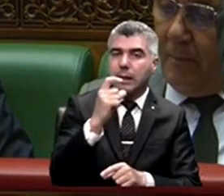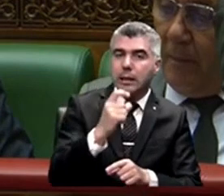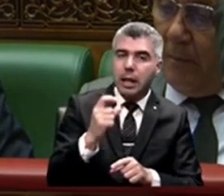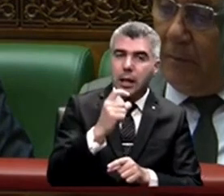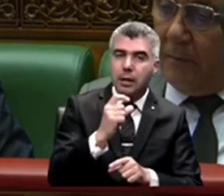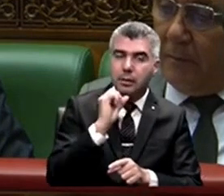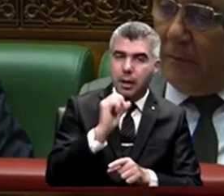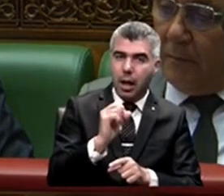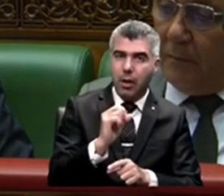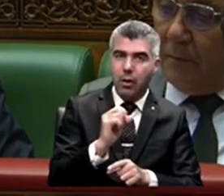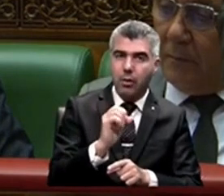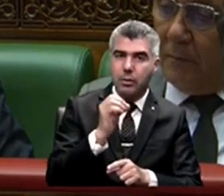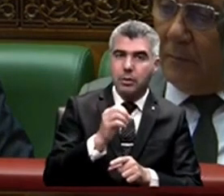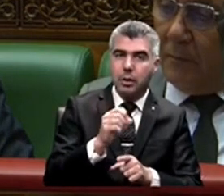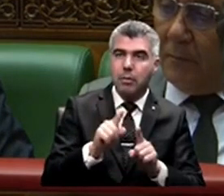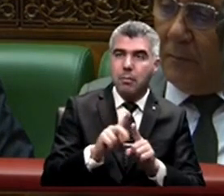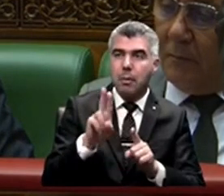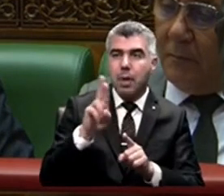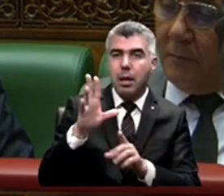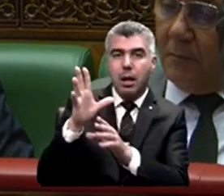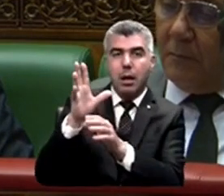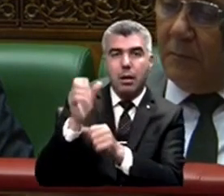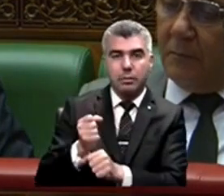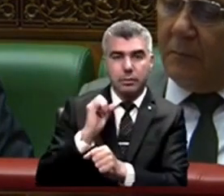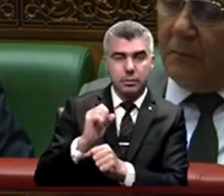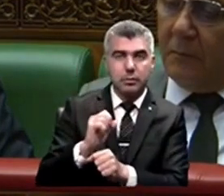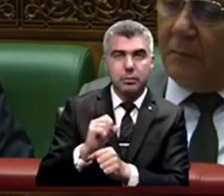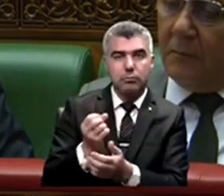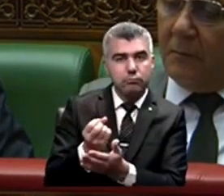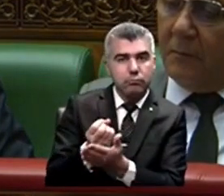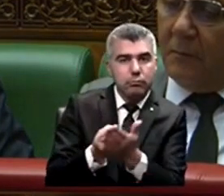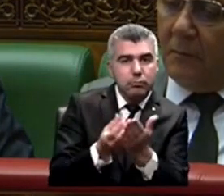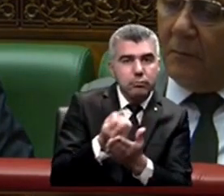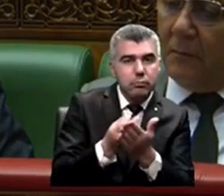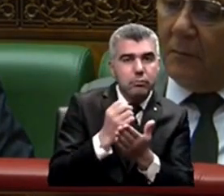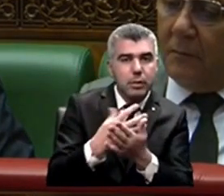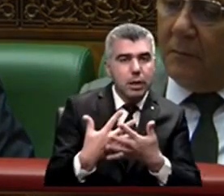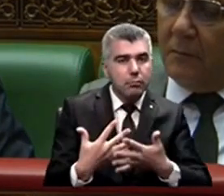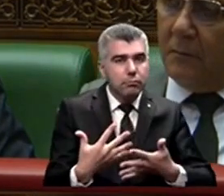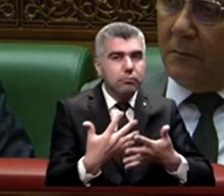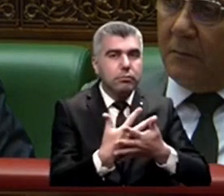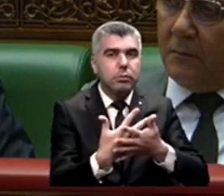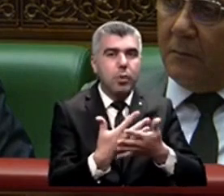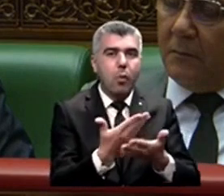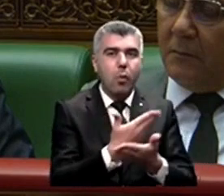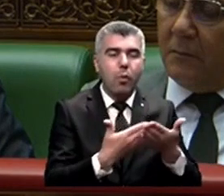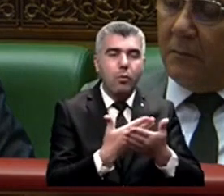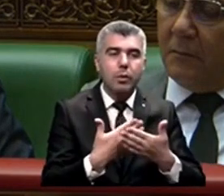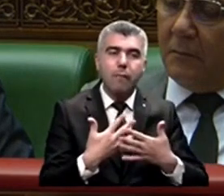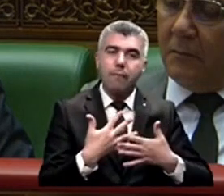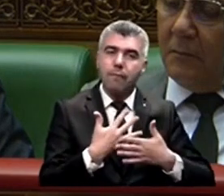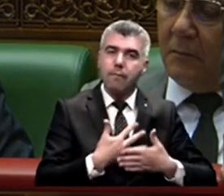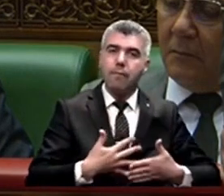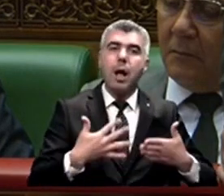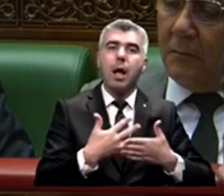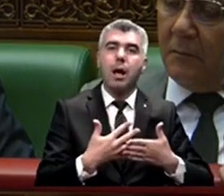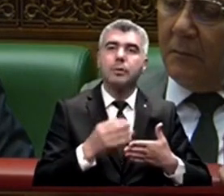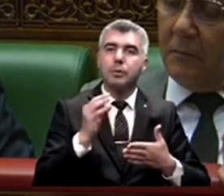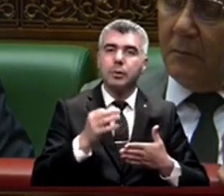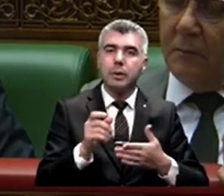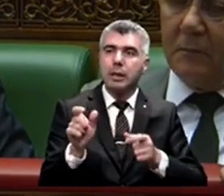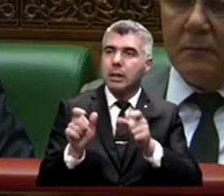توجهات أمير المؤمنين حفظه الله قد ساهمت في تغذية هذا الترابط، حيث نفتخر بمساهمتها في جميع